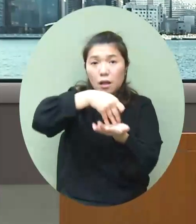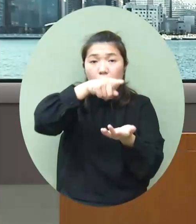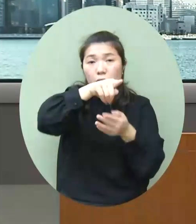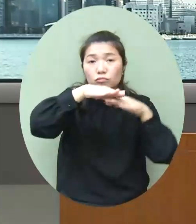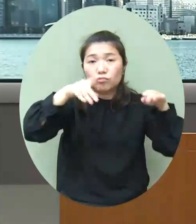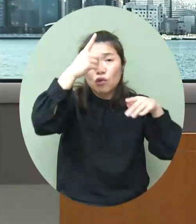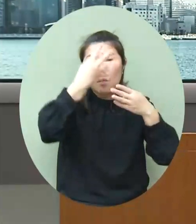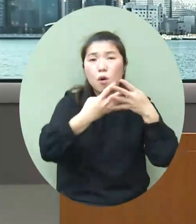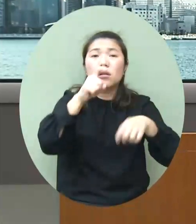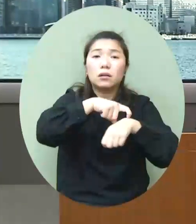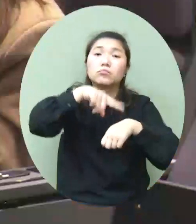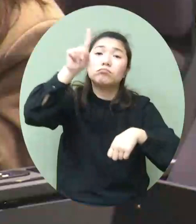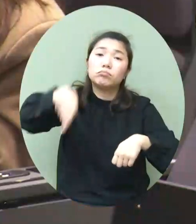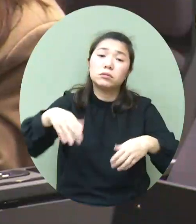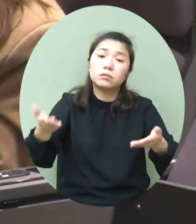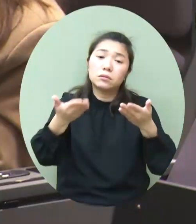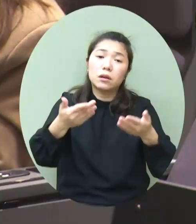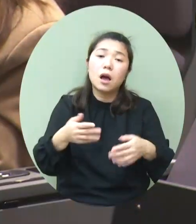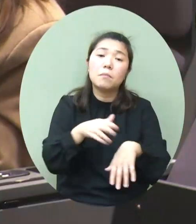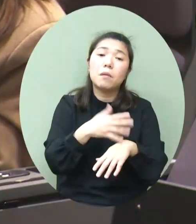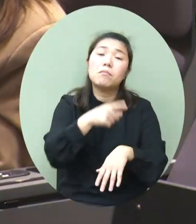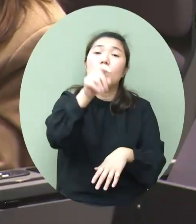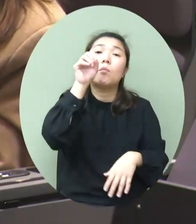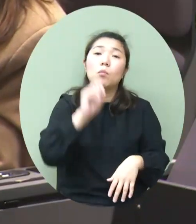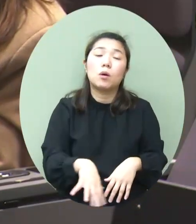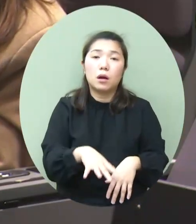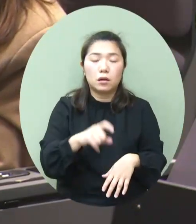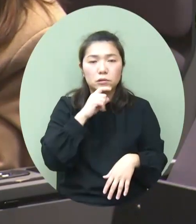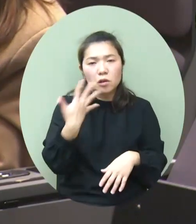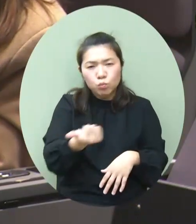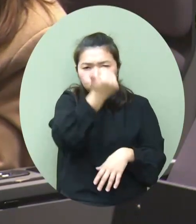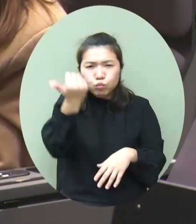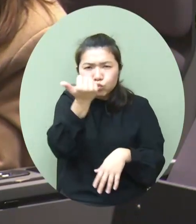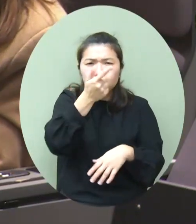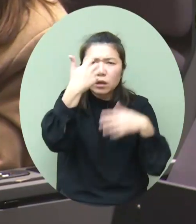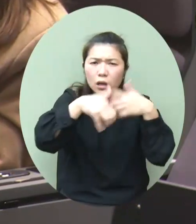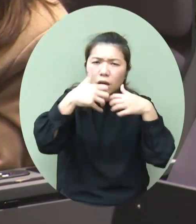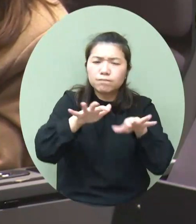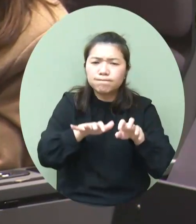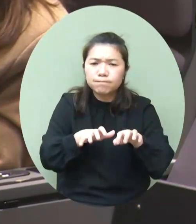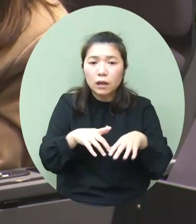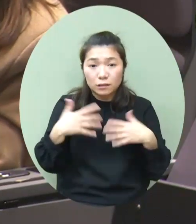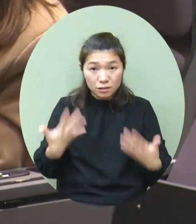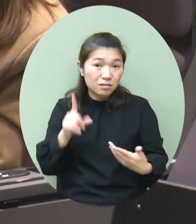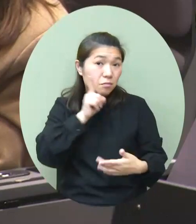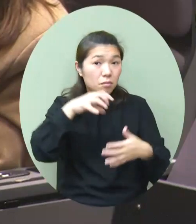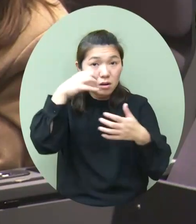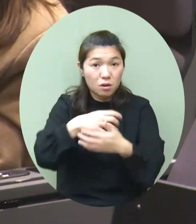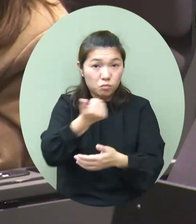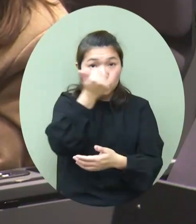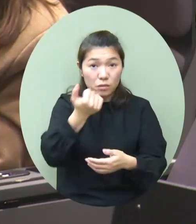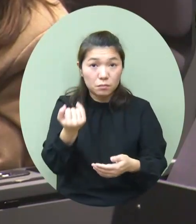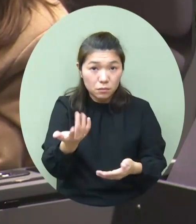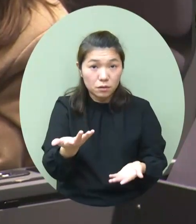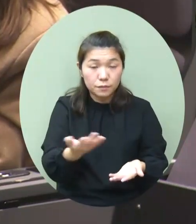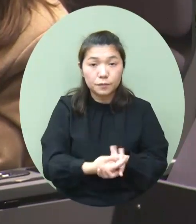人登记的平台何时推出，刚才你说就是现在在完善系统，究竟